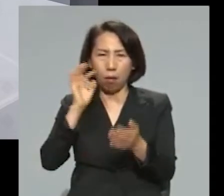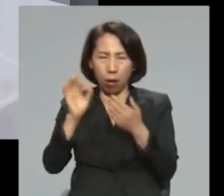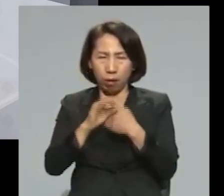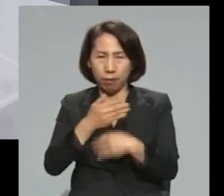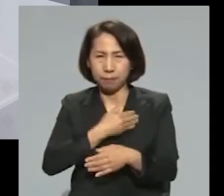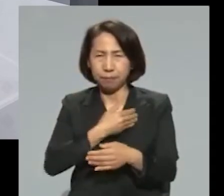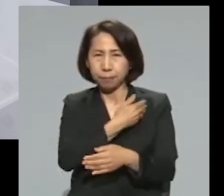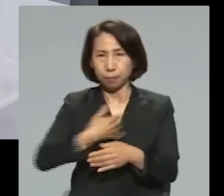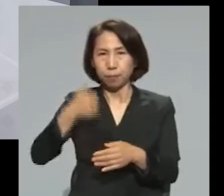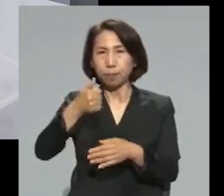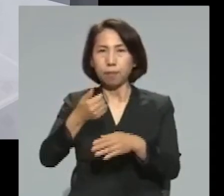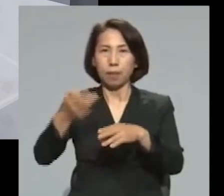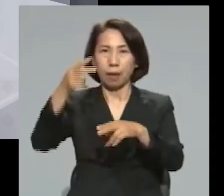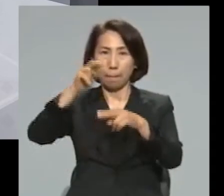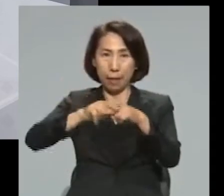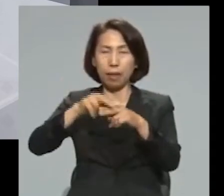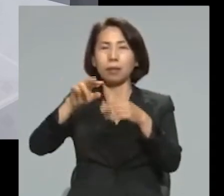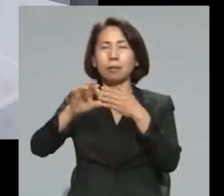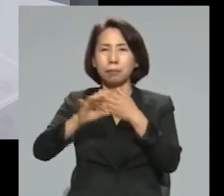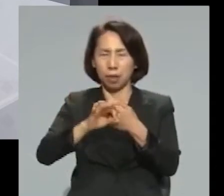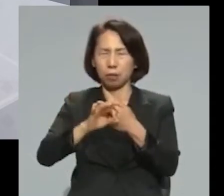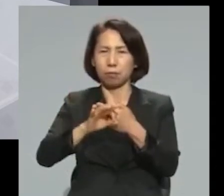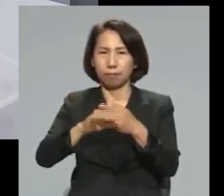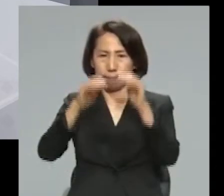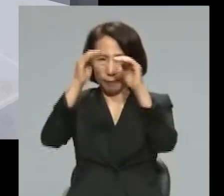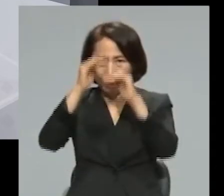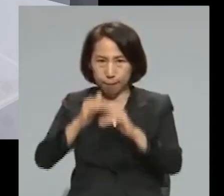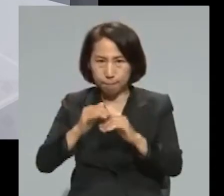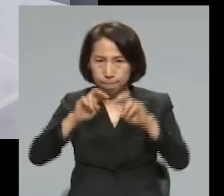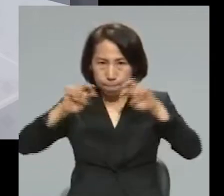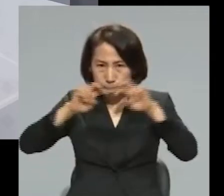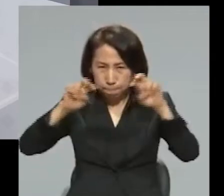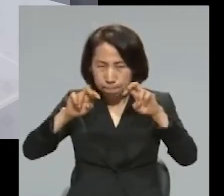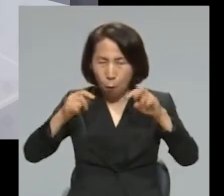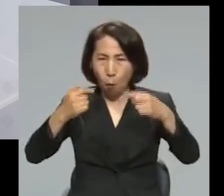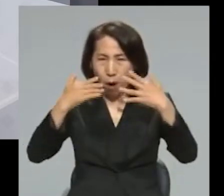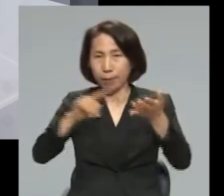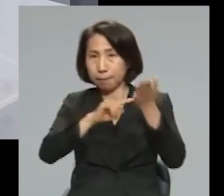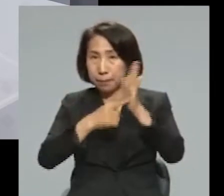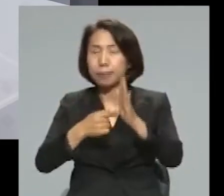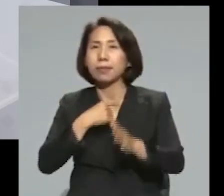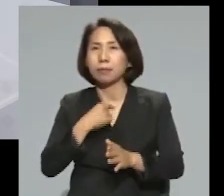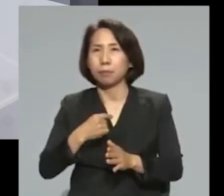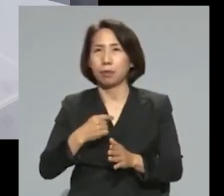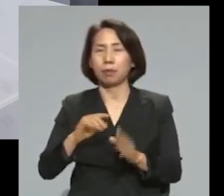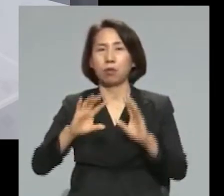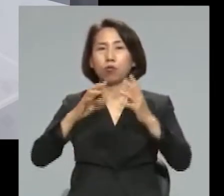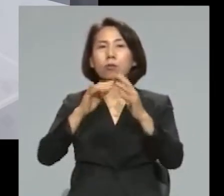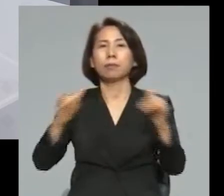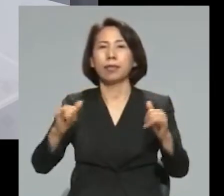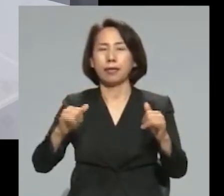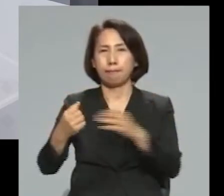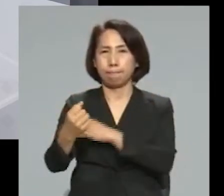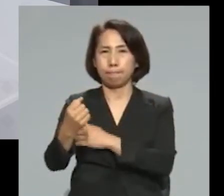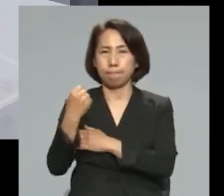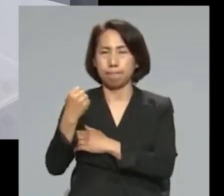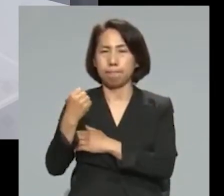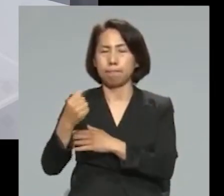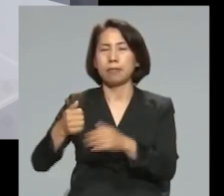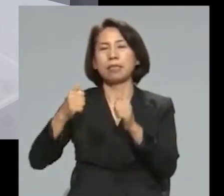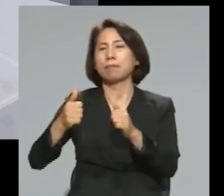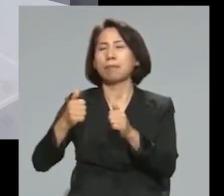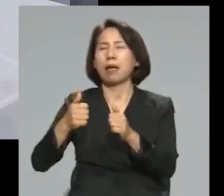진실을 반드시 규명하도록 하겠습니다. 저는 국민의 힘을 심판해달라는 것이